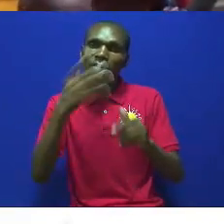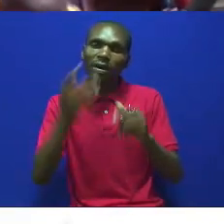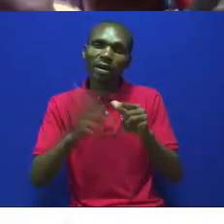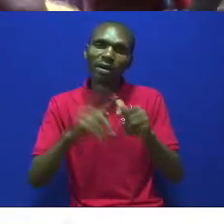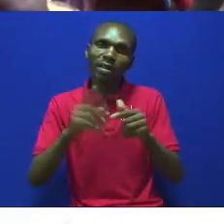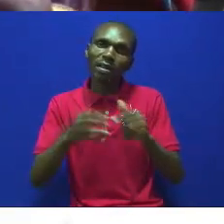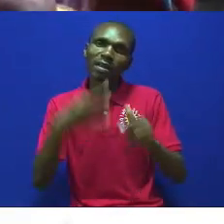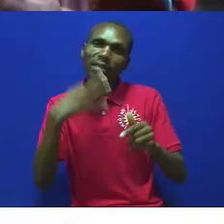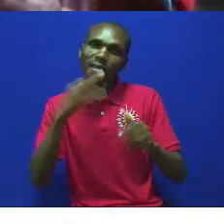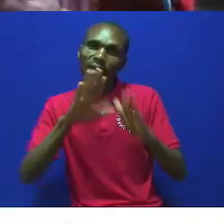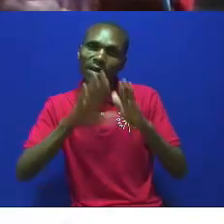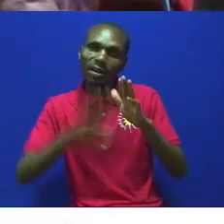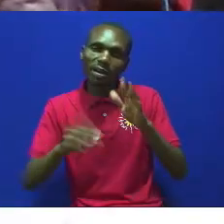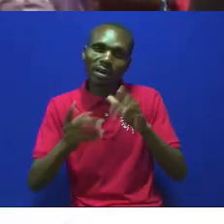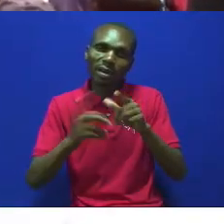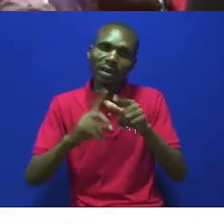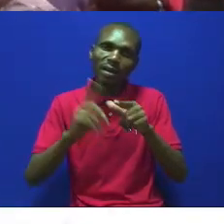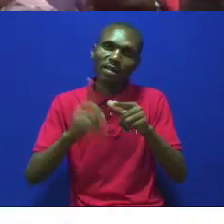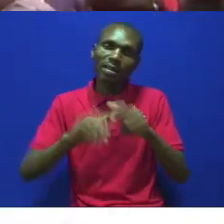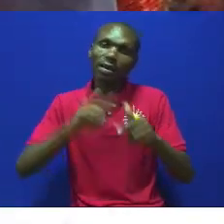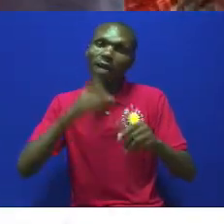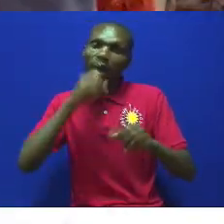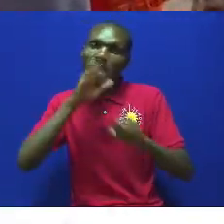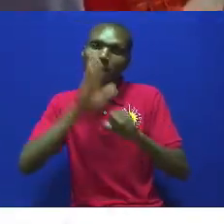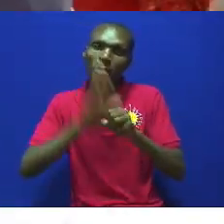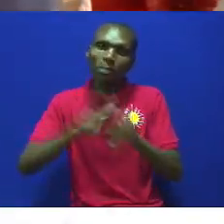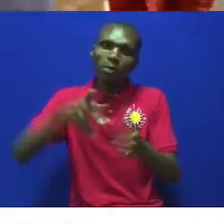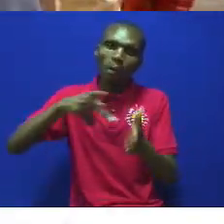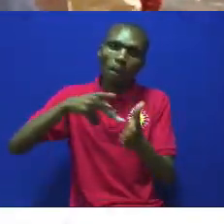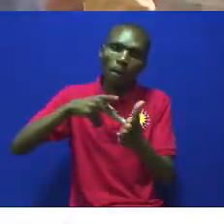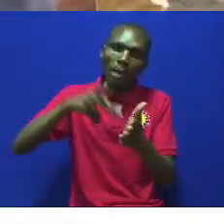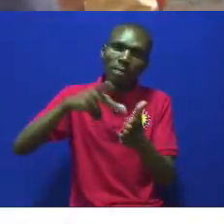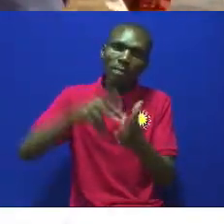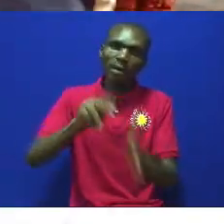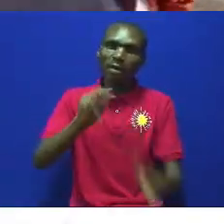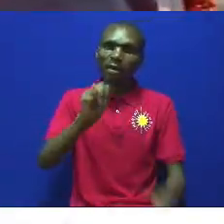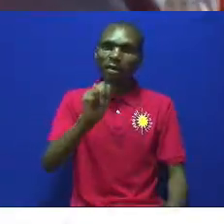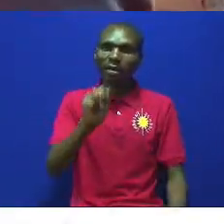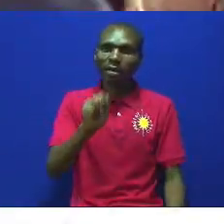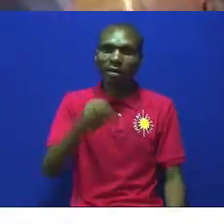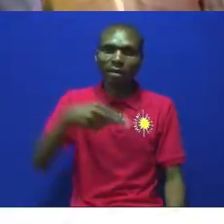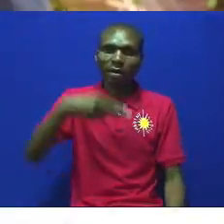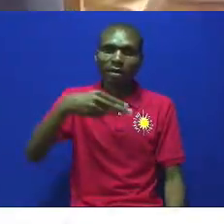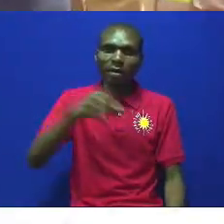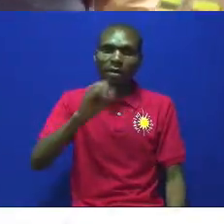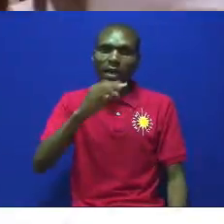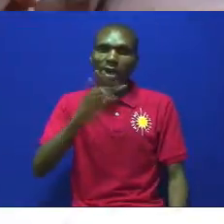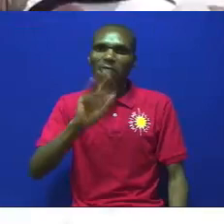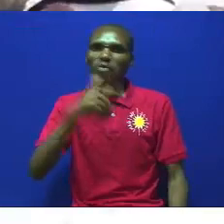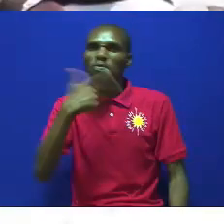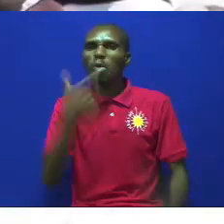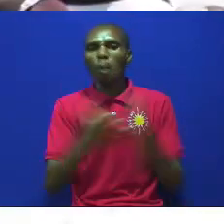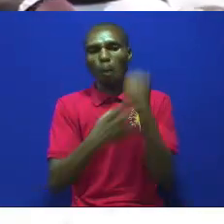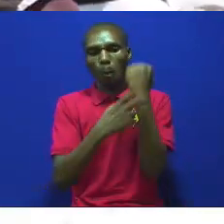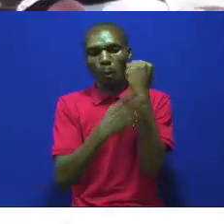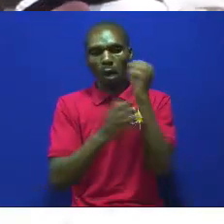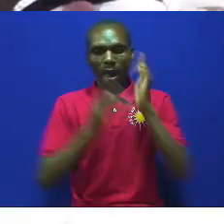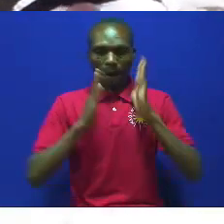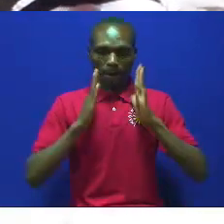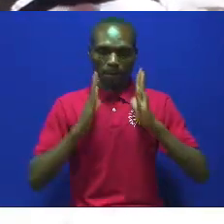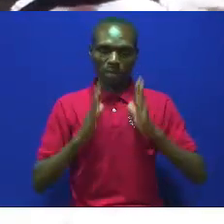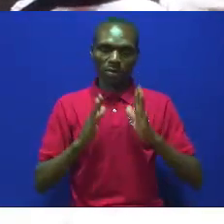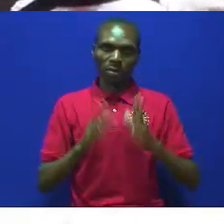chimisato. Voigo nigo aene kia kubaka nera NHIF asibali batabu ati okubua kogua kana.